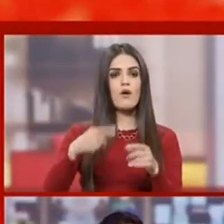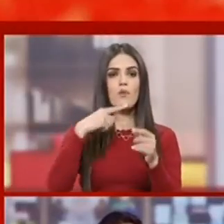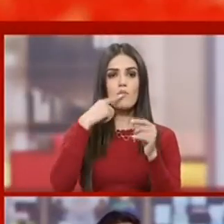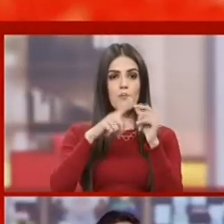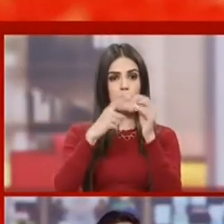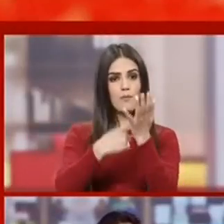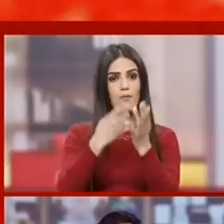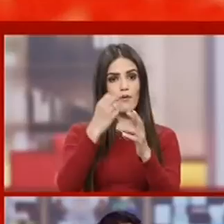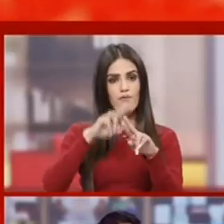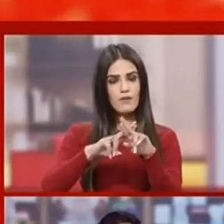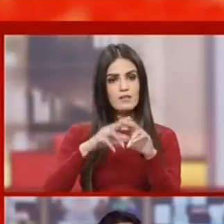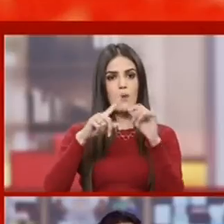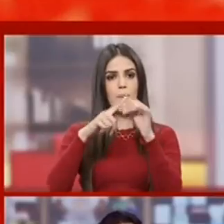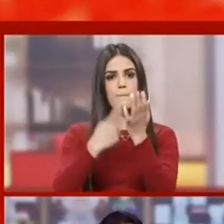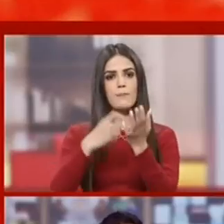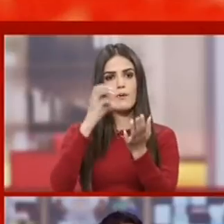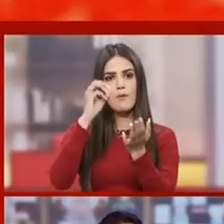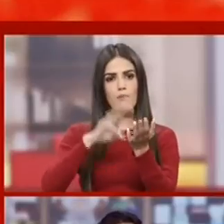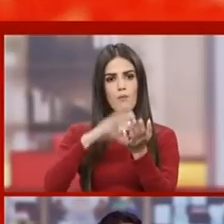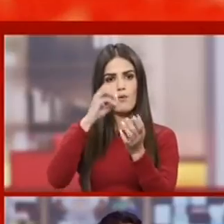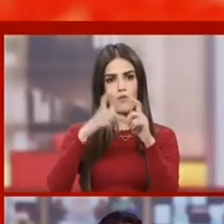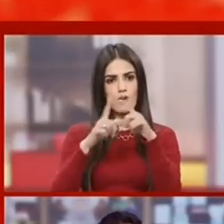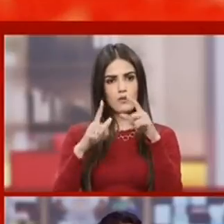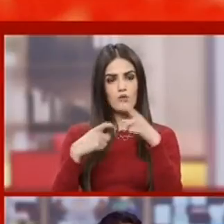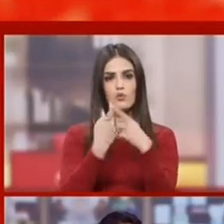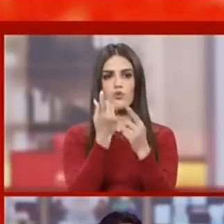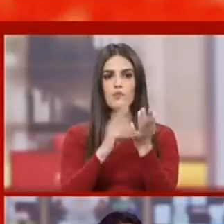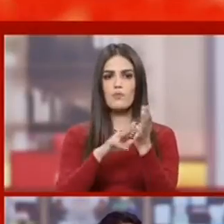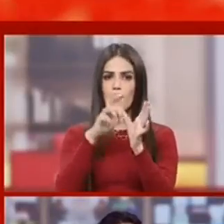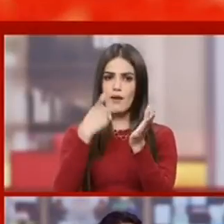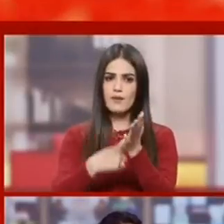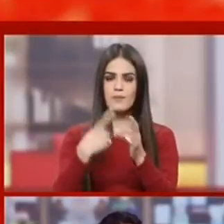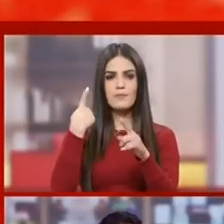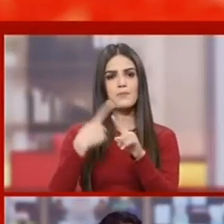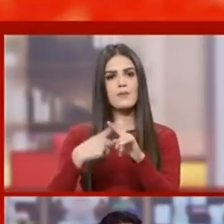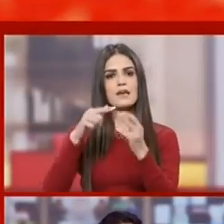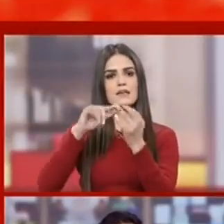प्रोफेसर प्रमोद कुमार जैन और इसरो की तरफ से